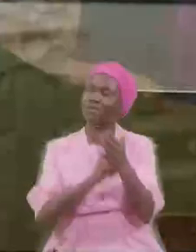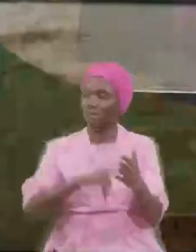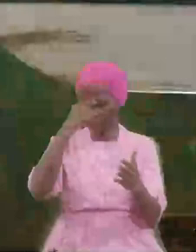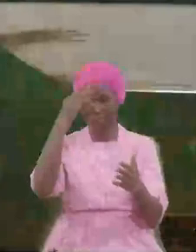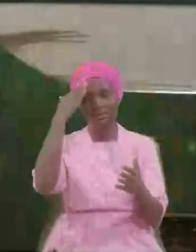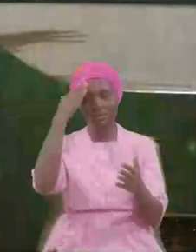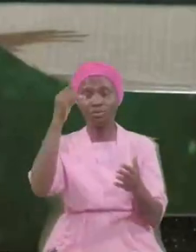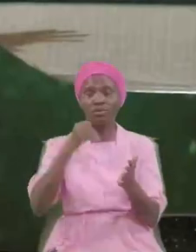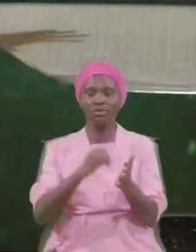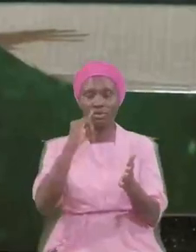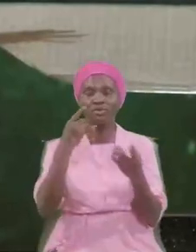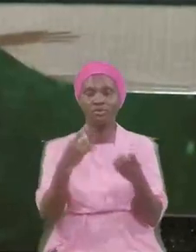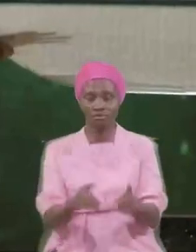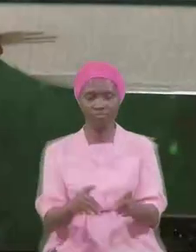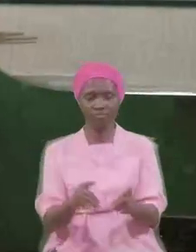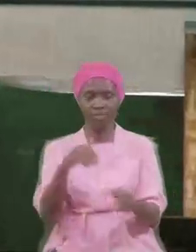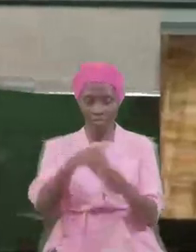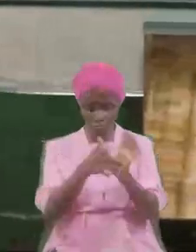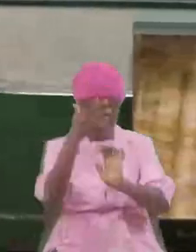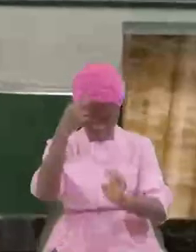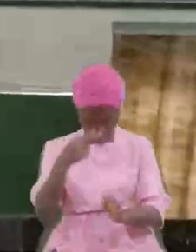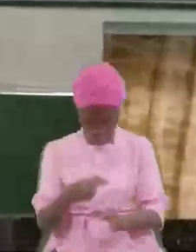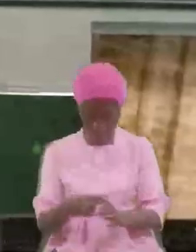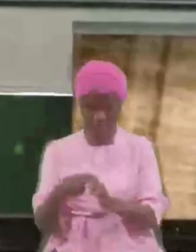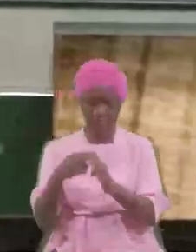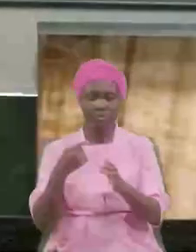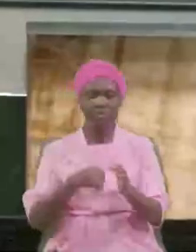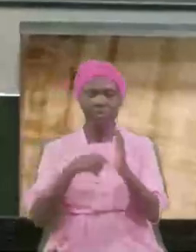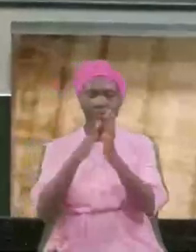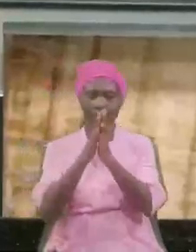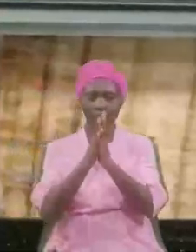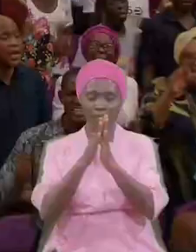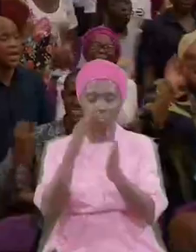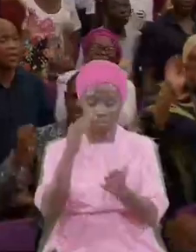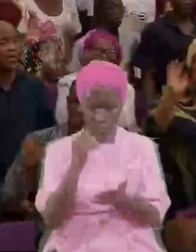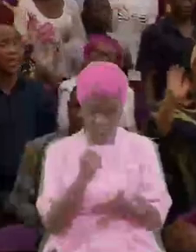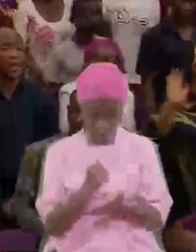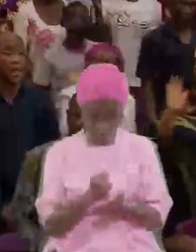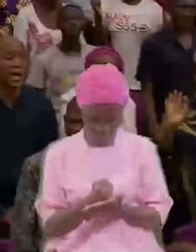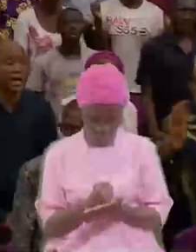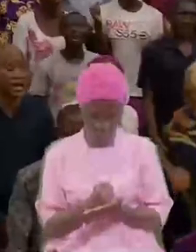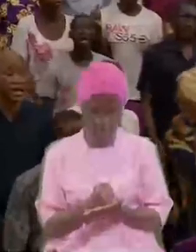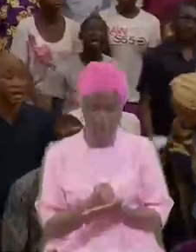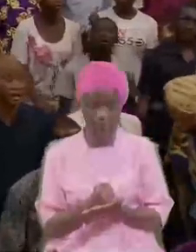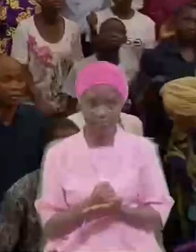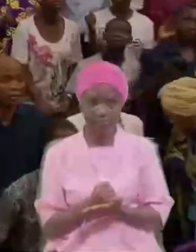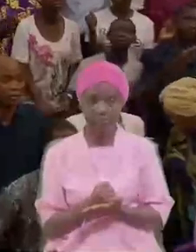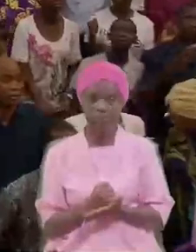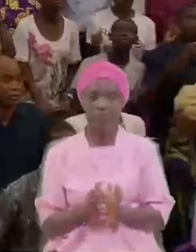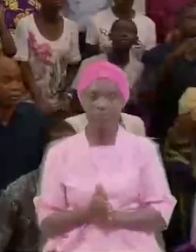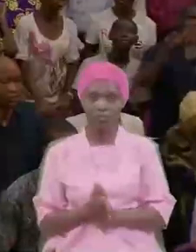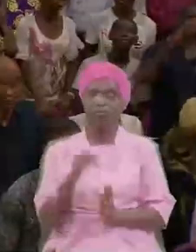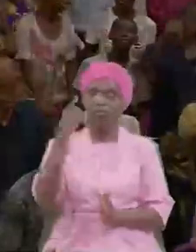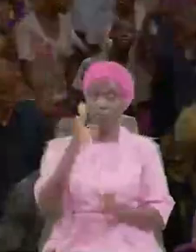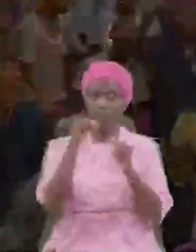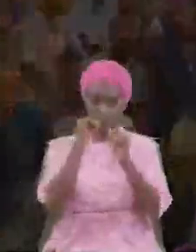nous savons que ça s'est fait. Au nom de Jésus, nous prions. Que le